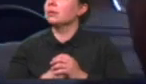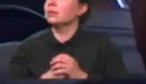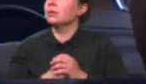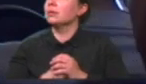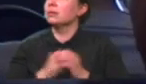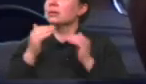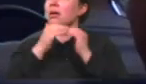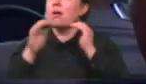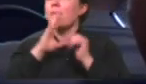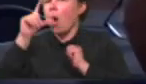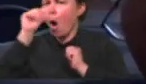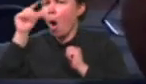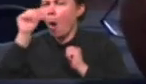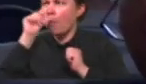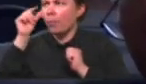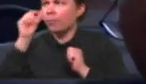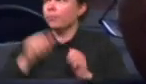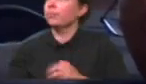To chyba opolskie jest, tak mi się wydaje.